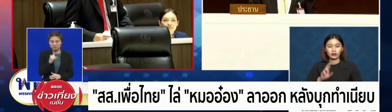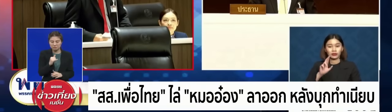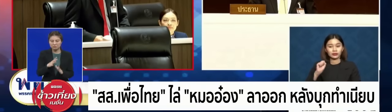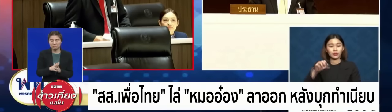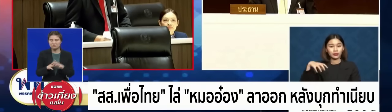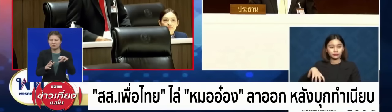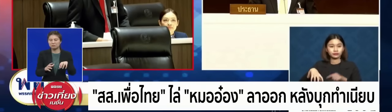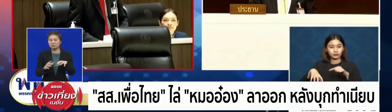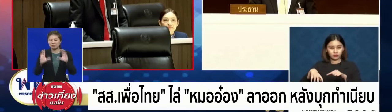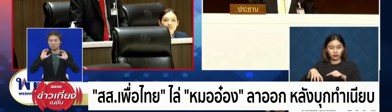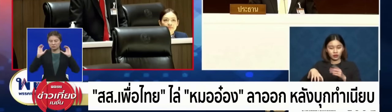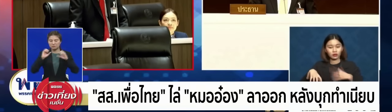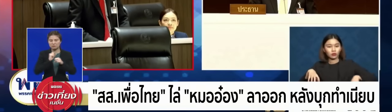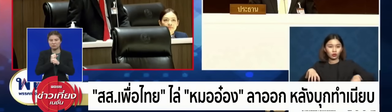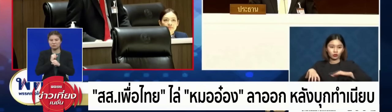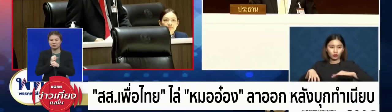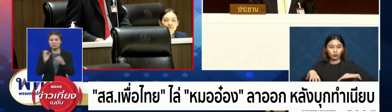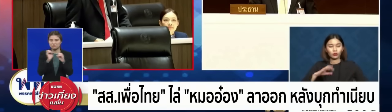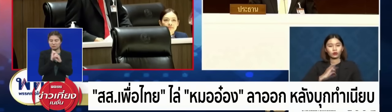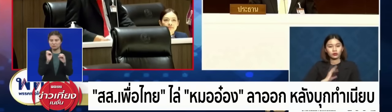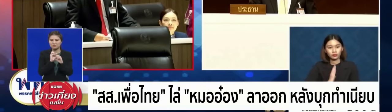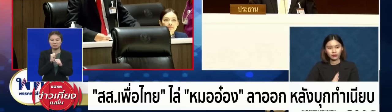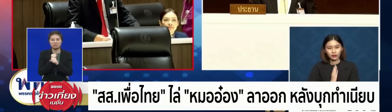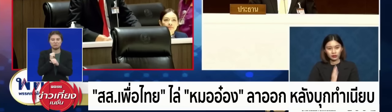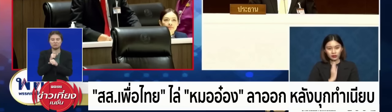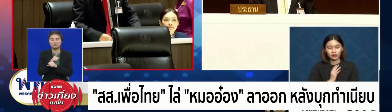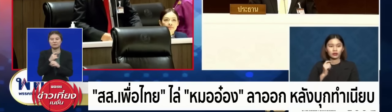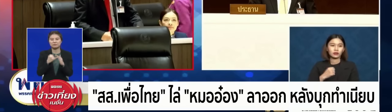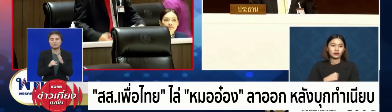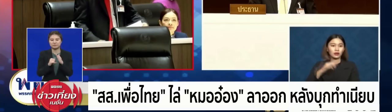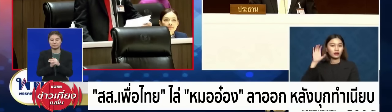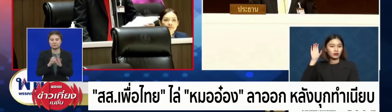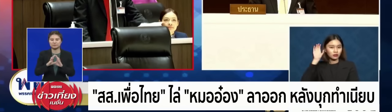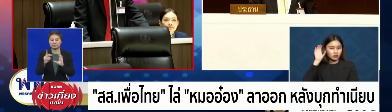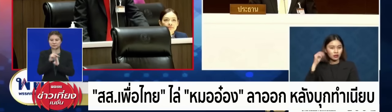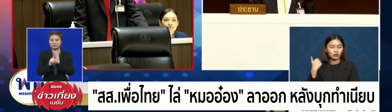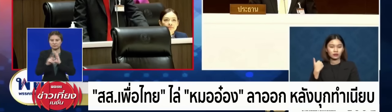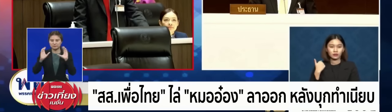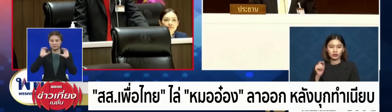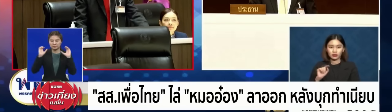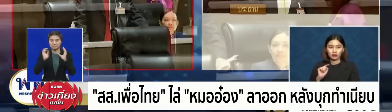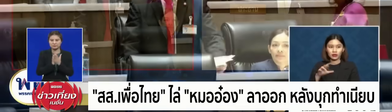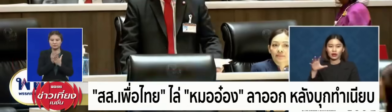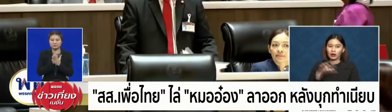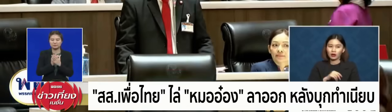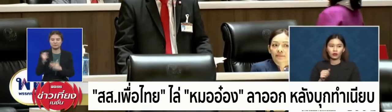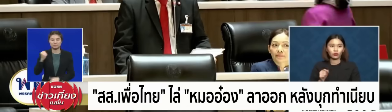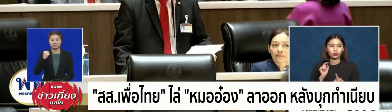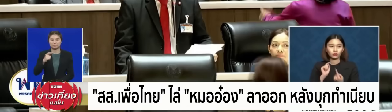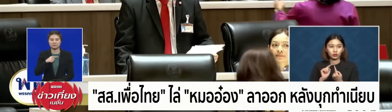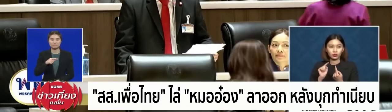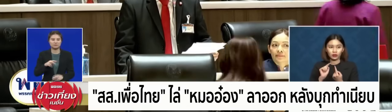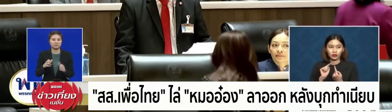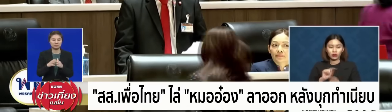การกระทำที่ไม่เคยปรากฏมาก่อนไม่สมควรคือรัฐธรรมนูญเแบ่งแยกอำนาจนิติบัญญัติบริหารตุลาการไม่ก้าวร่วง